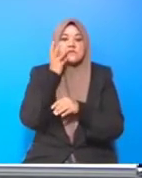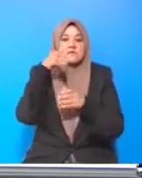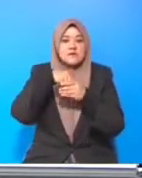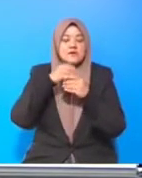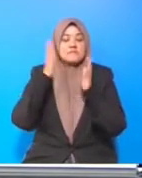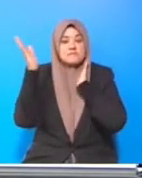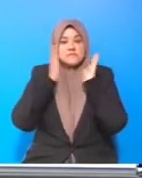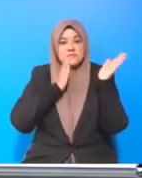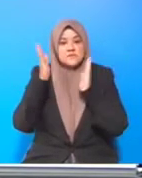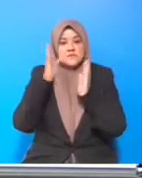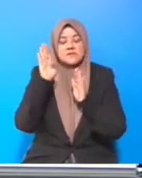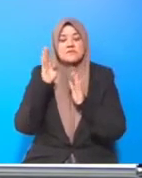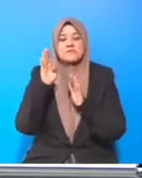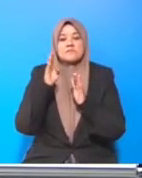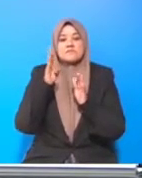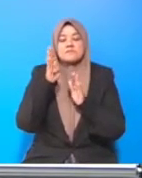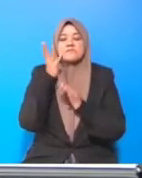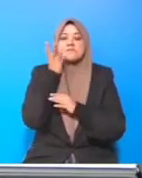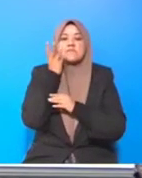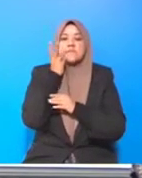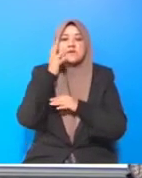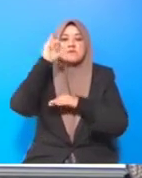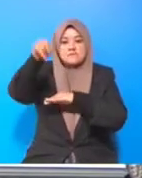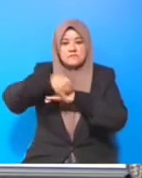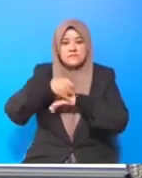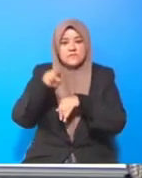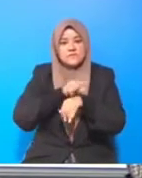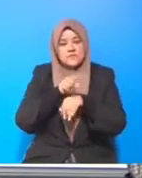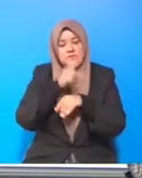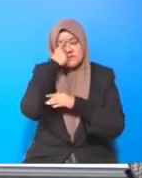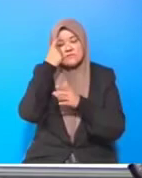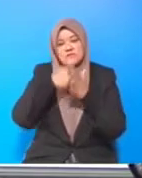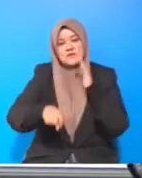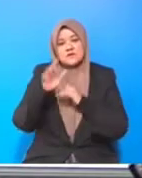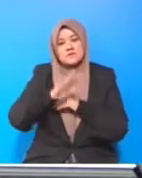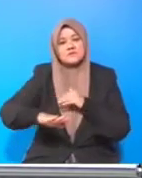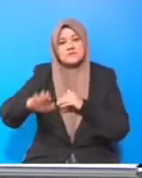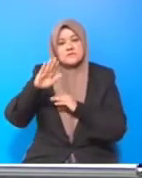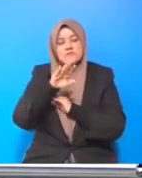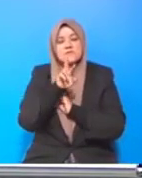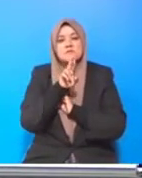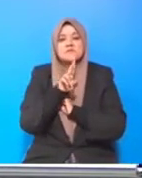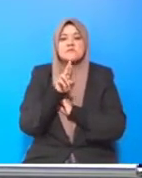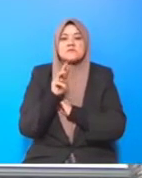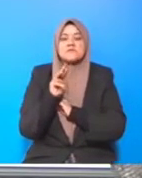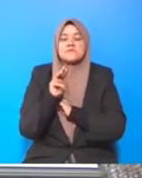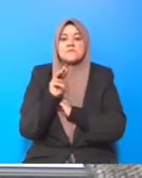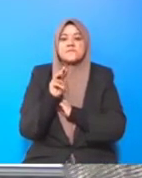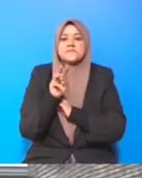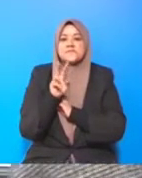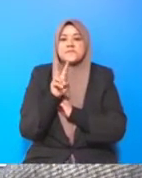negara beras putih impor digunakan dengan purata harga pasaran adalah sekitar